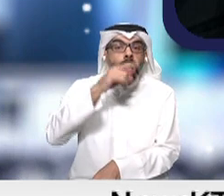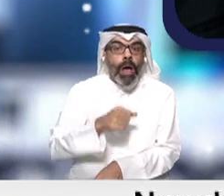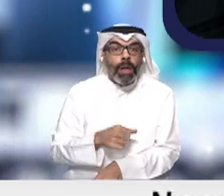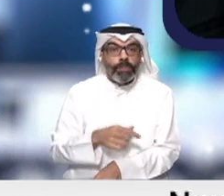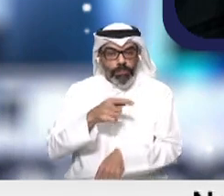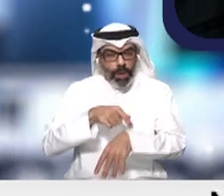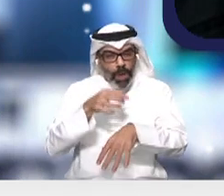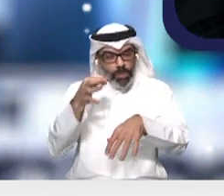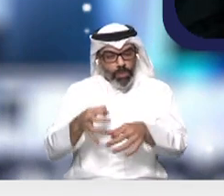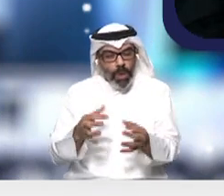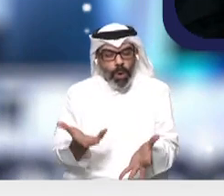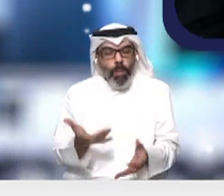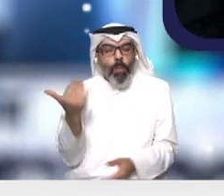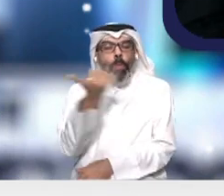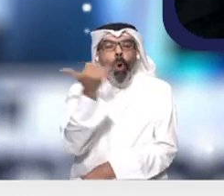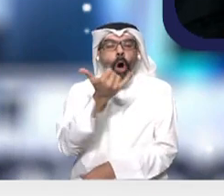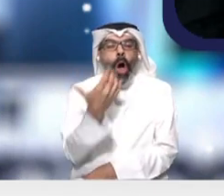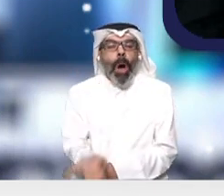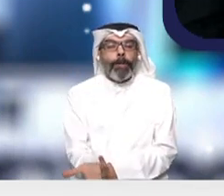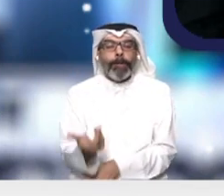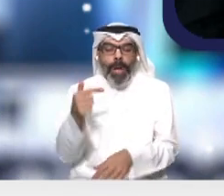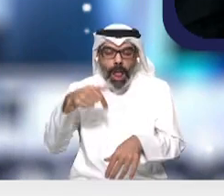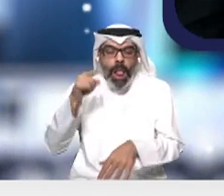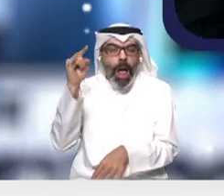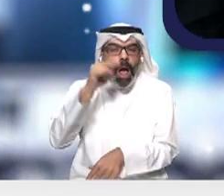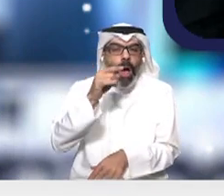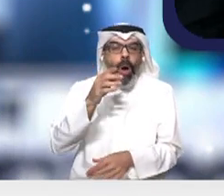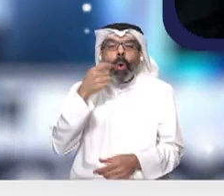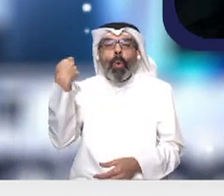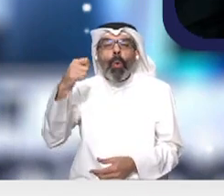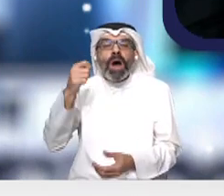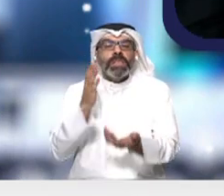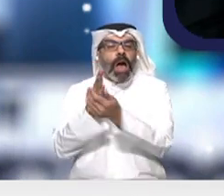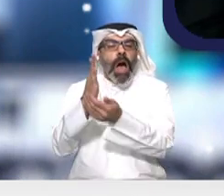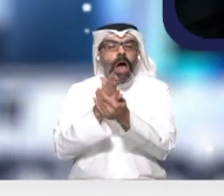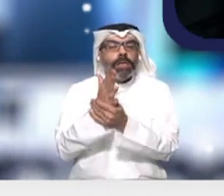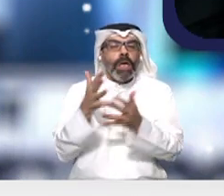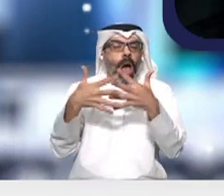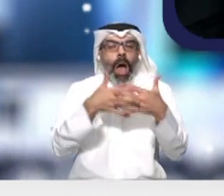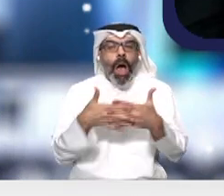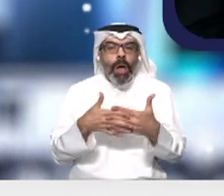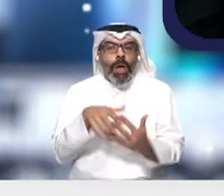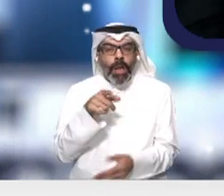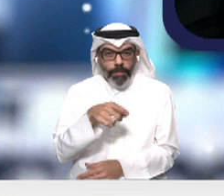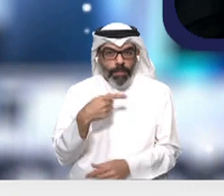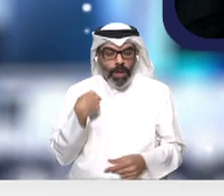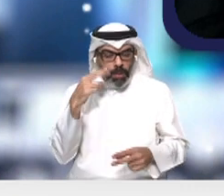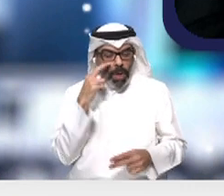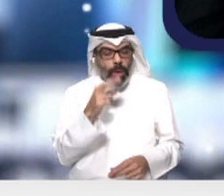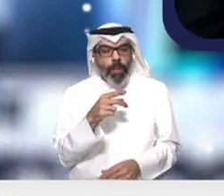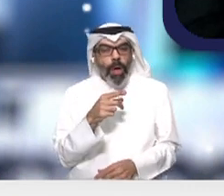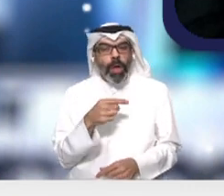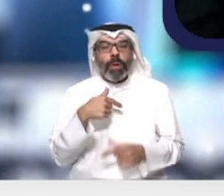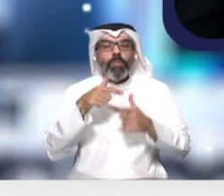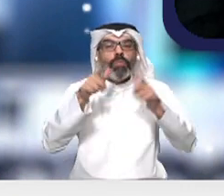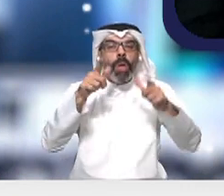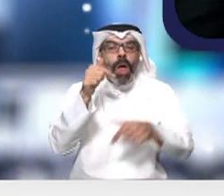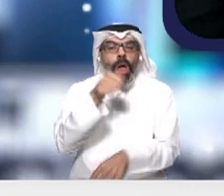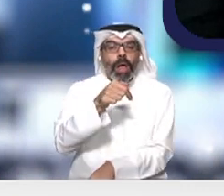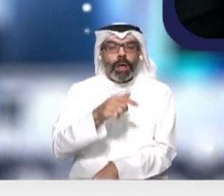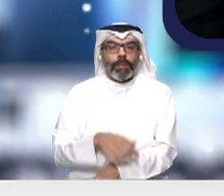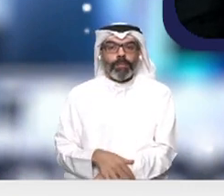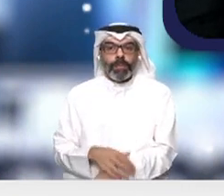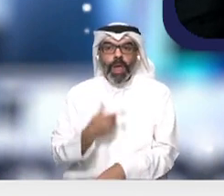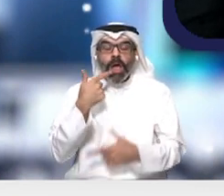من الزيارات المهمة جدا لوزير الخارجية الأمريكي. سيادتك أشرت منذ قليل إلى تصريح بلينكن. هذا